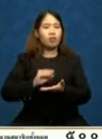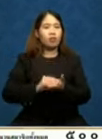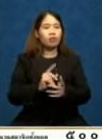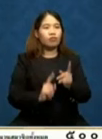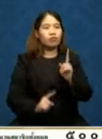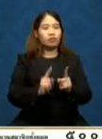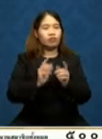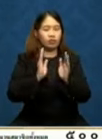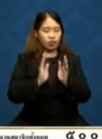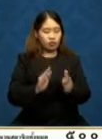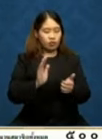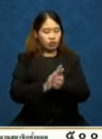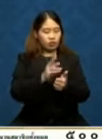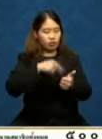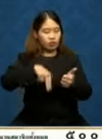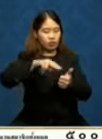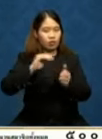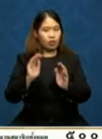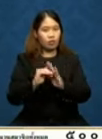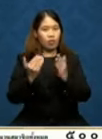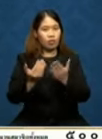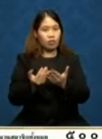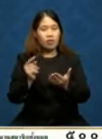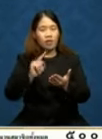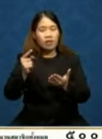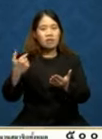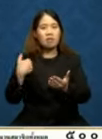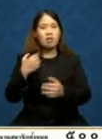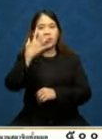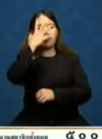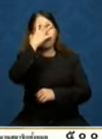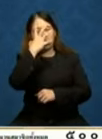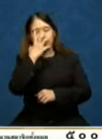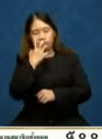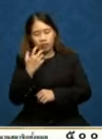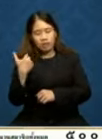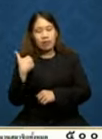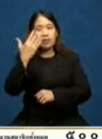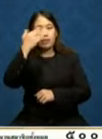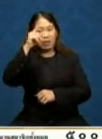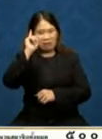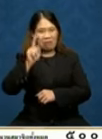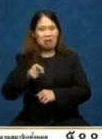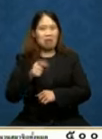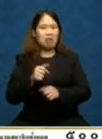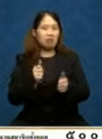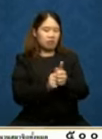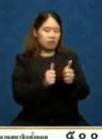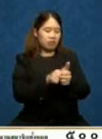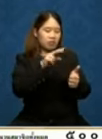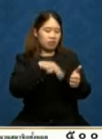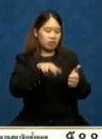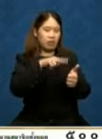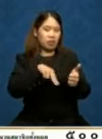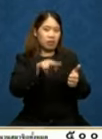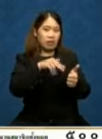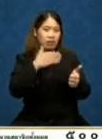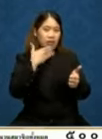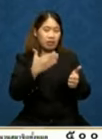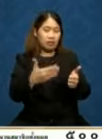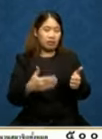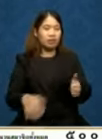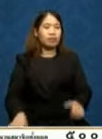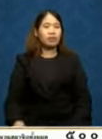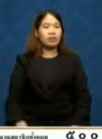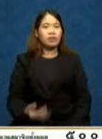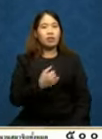แลผู้ป่วยจิตเวทในครอบครัวส่วนใหญ่นั้นจะมีอาการซึมเศร้าด้วยเพราะต้องอยู่ดูแลผู้ป่วยจิตเวทตลอดเวล